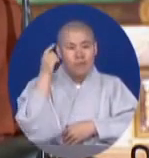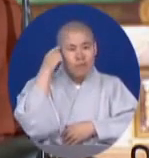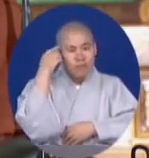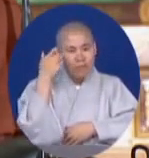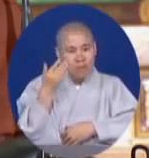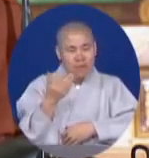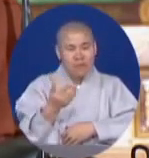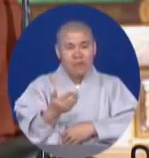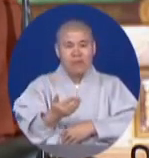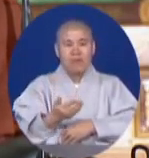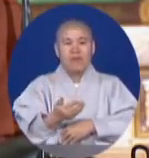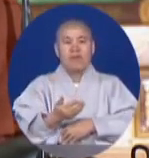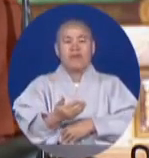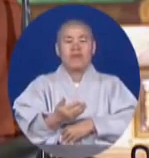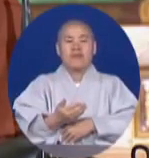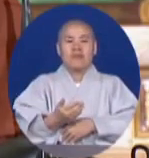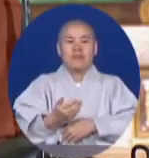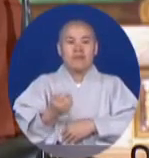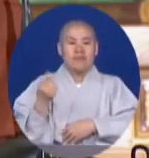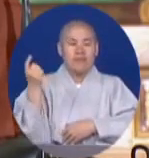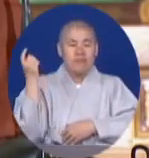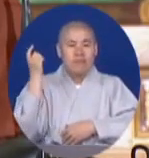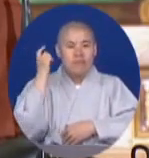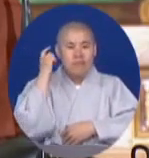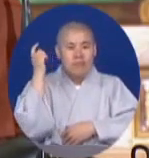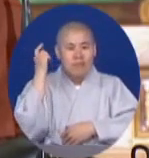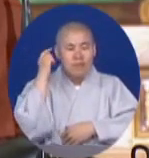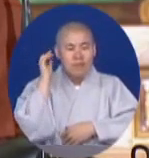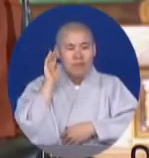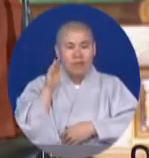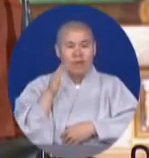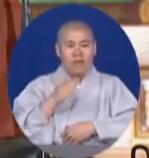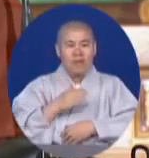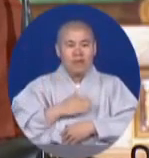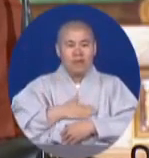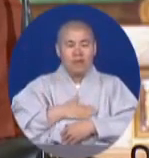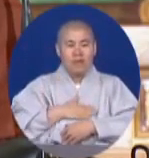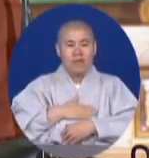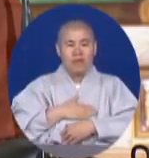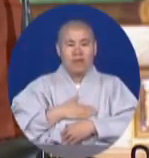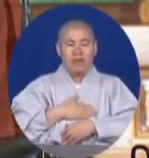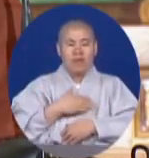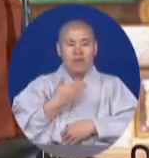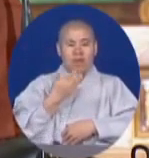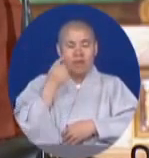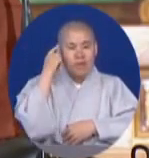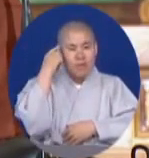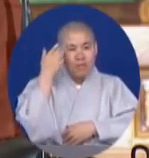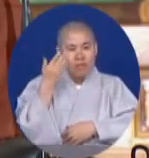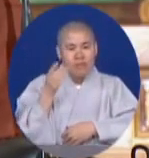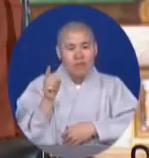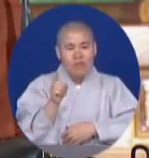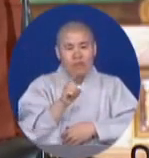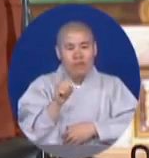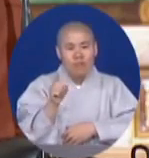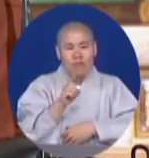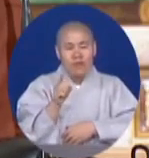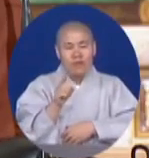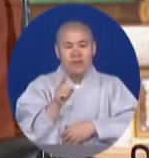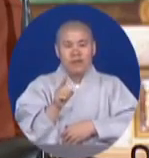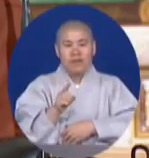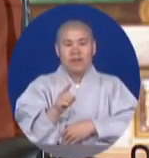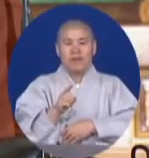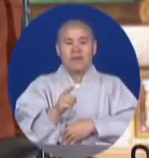그런 본문을 듣고 딱 묻는 이게 뭔가? 묻는 이게 뭔가? 이렇게